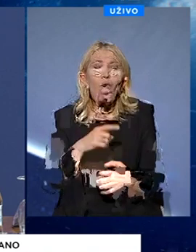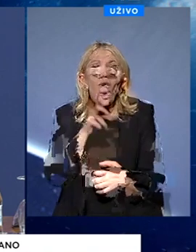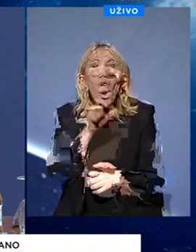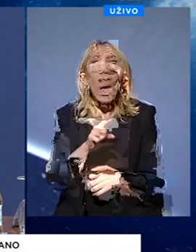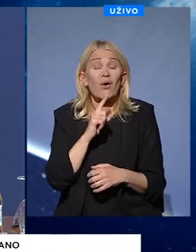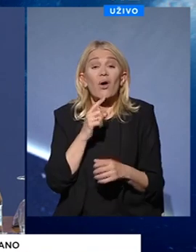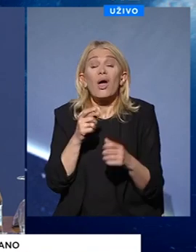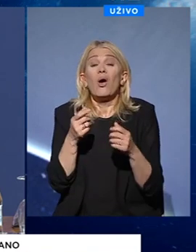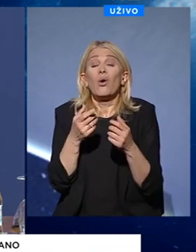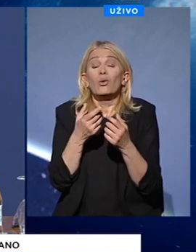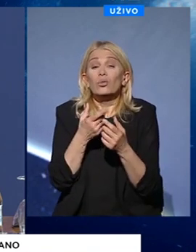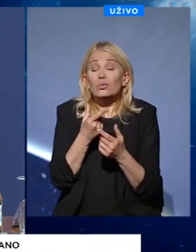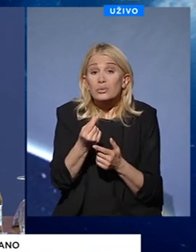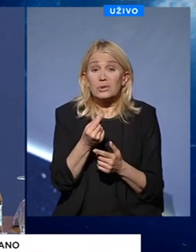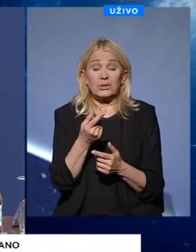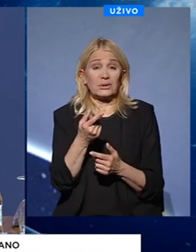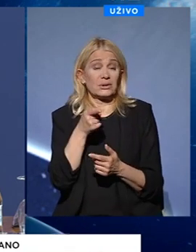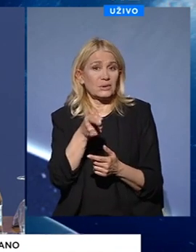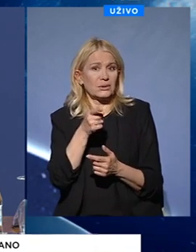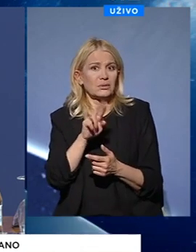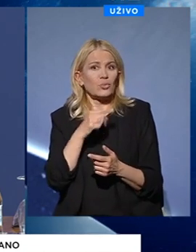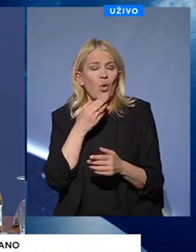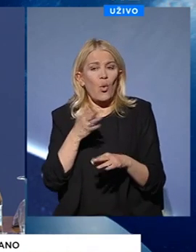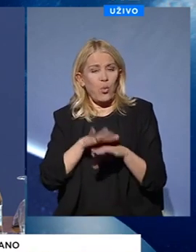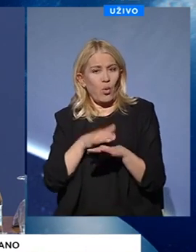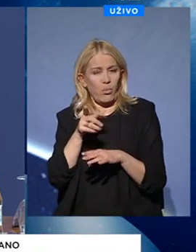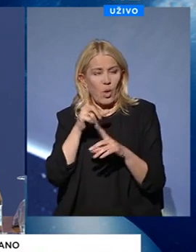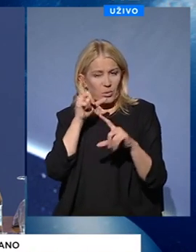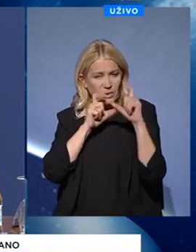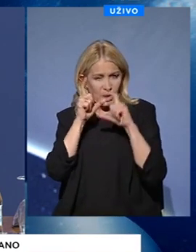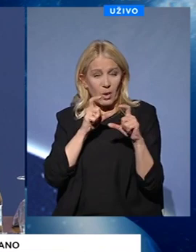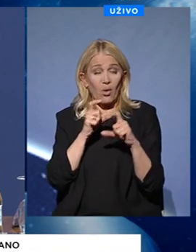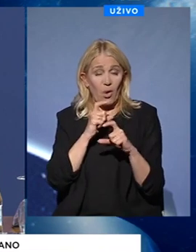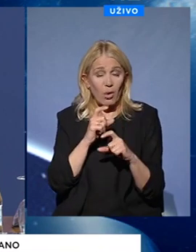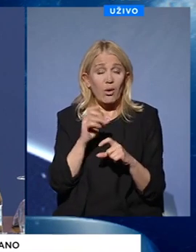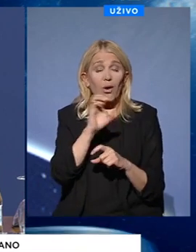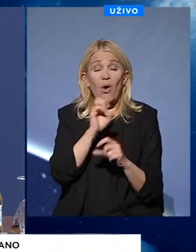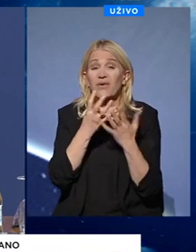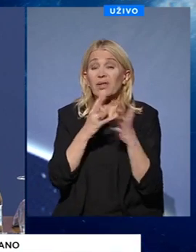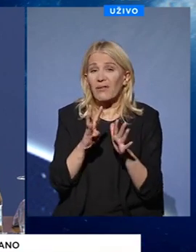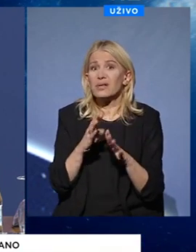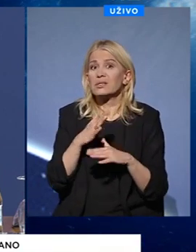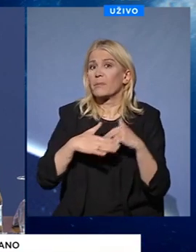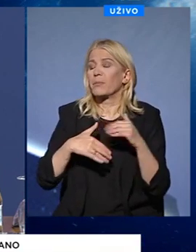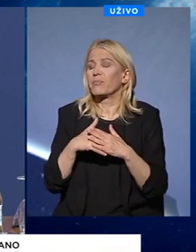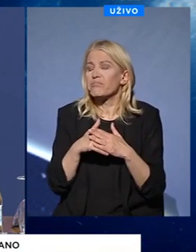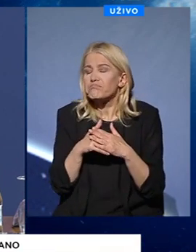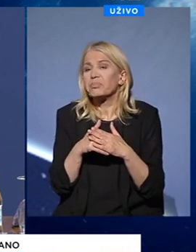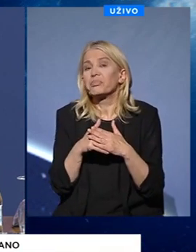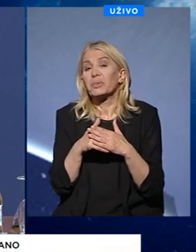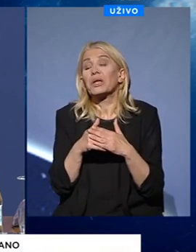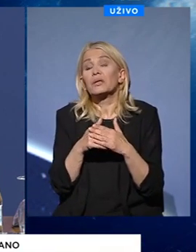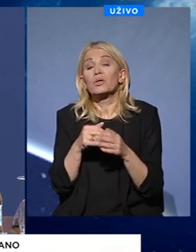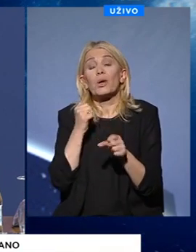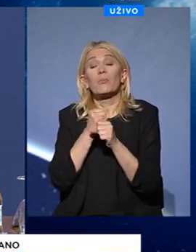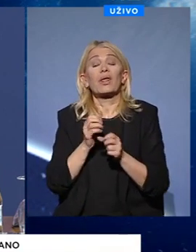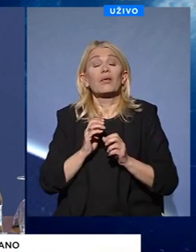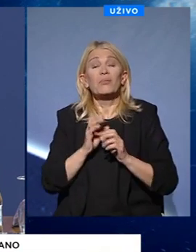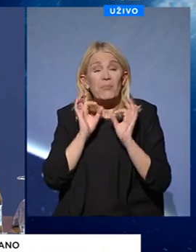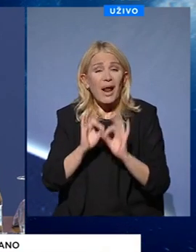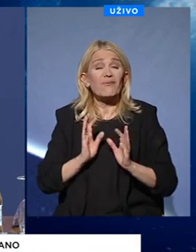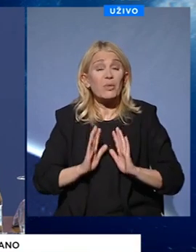uz simptome može, koji mogu da se uklope u sliku COVID-19. Tako da praktično pravi put jeste da